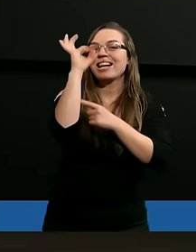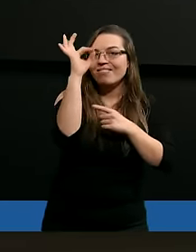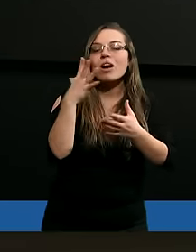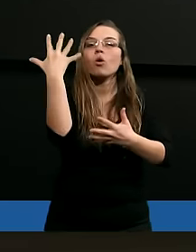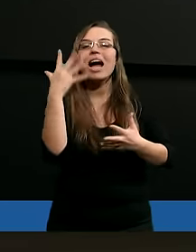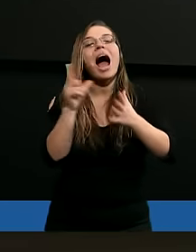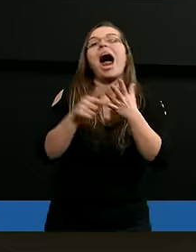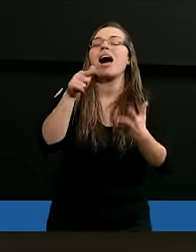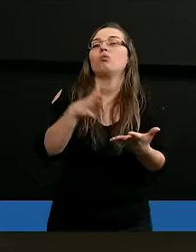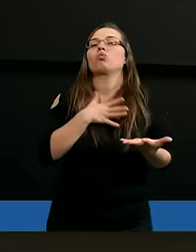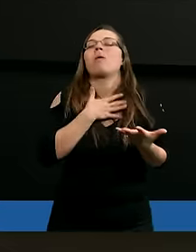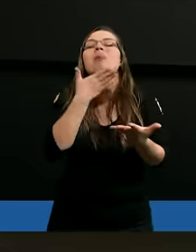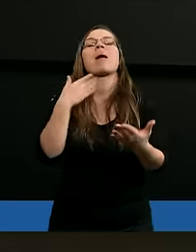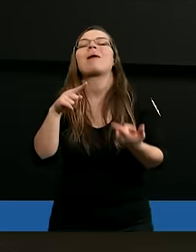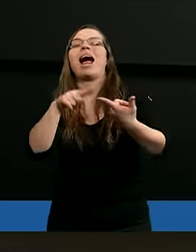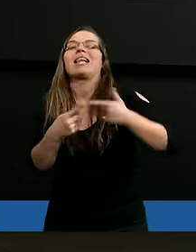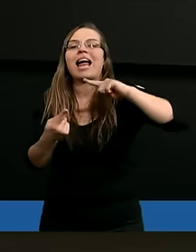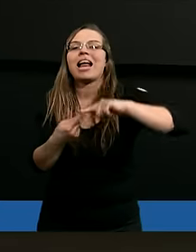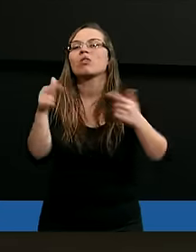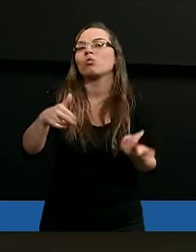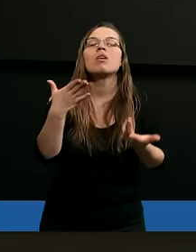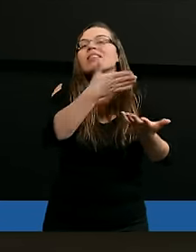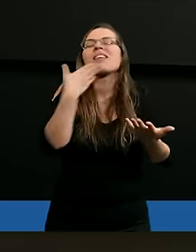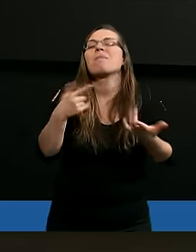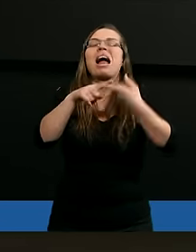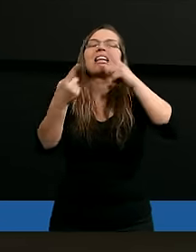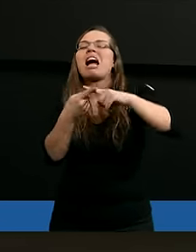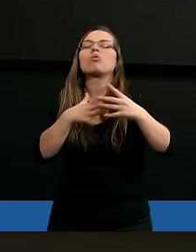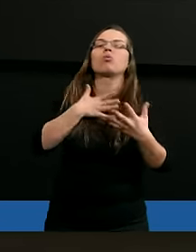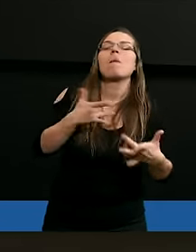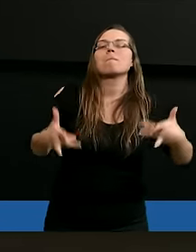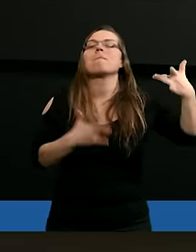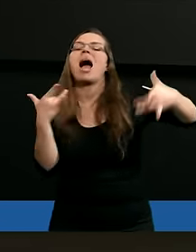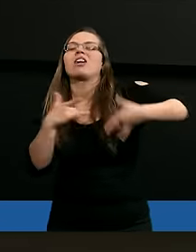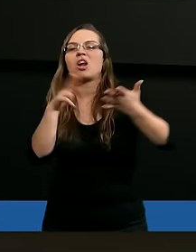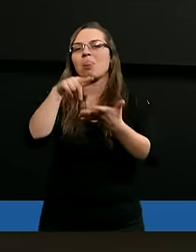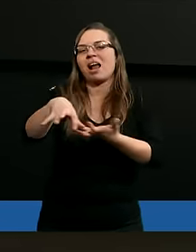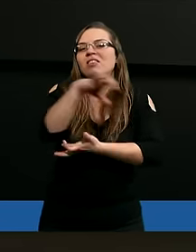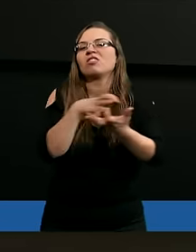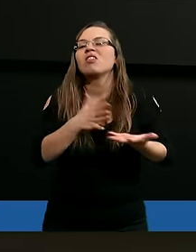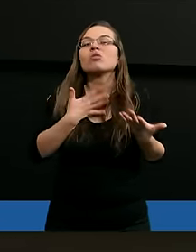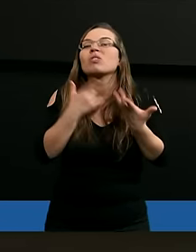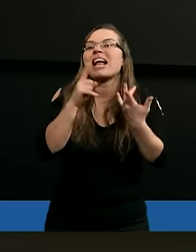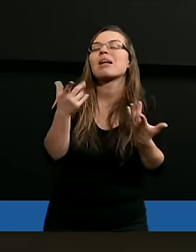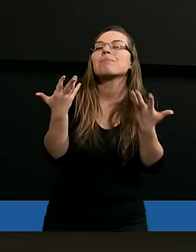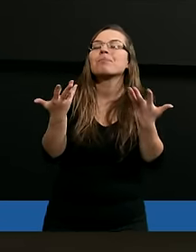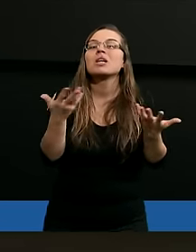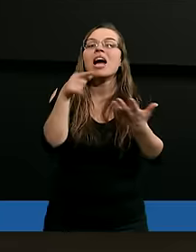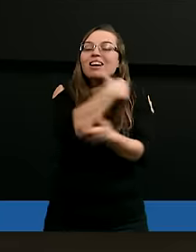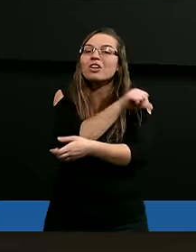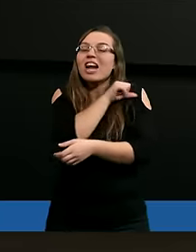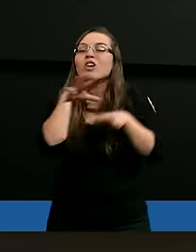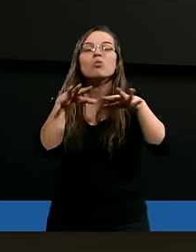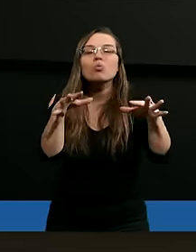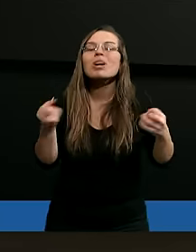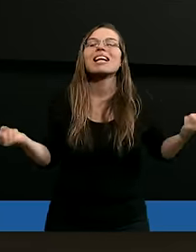ale to po prostu nie ma sensu. Nie ma sensu, co się tutaj mordować na tym świecie. I wielu chrześcijan dzisiaj zmaga